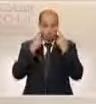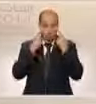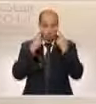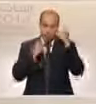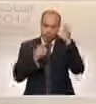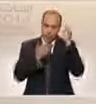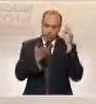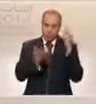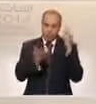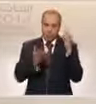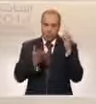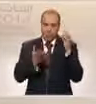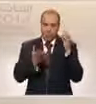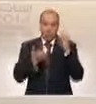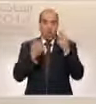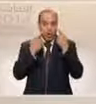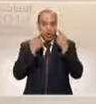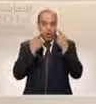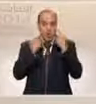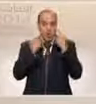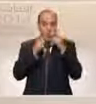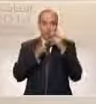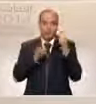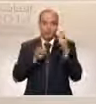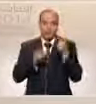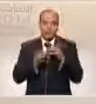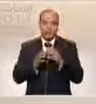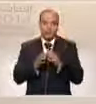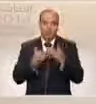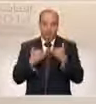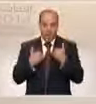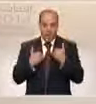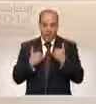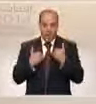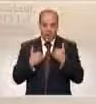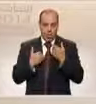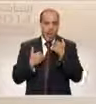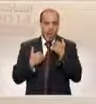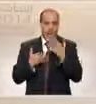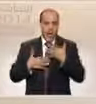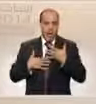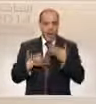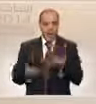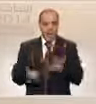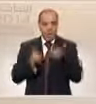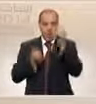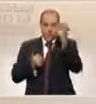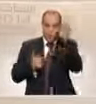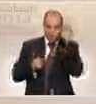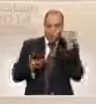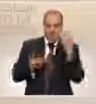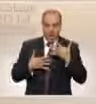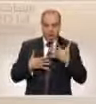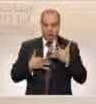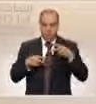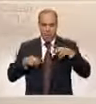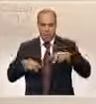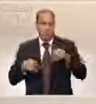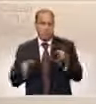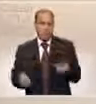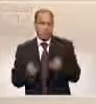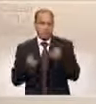وفي في عيون قياده تونس انني اريد انقاذ تونس ويحبون يكفل بلادنا